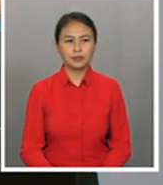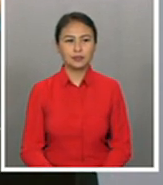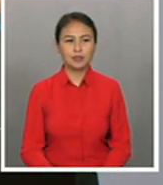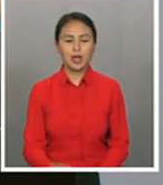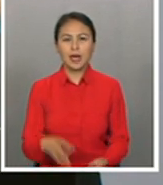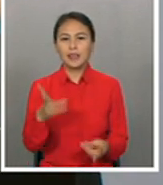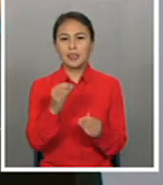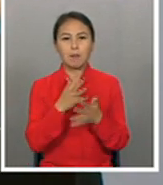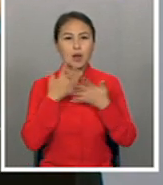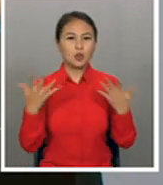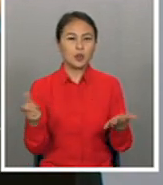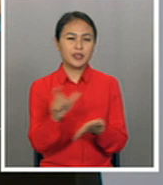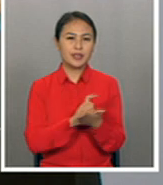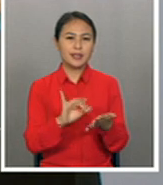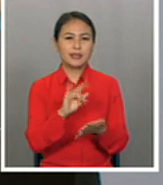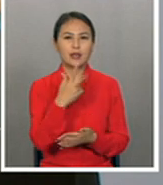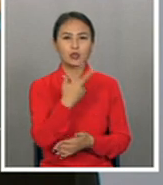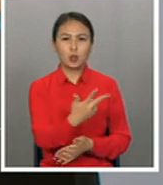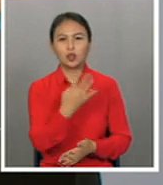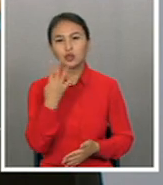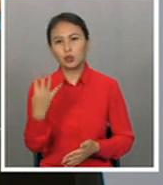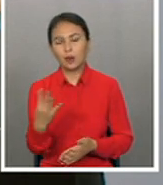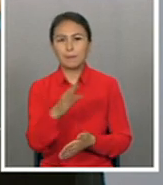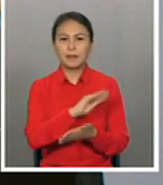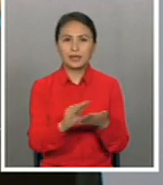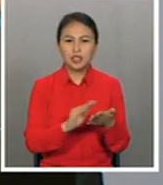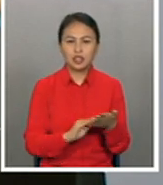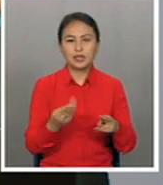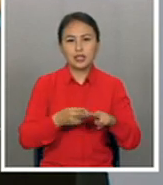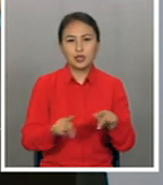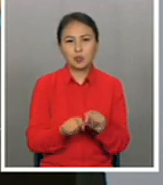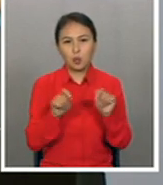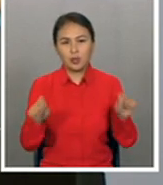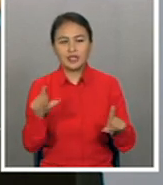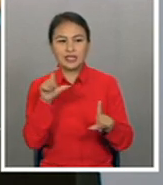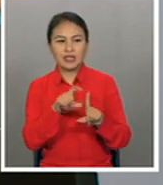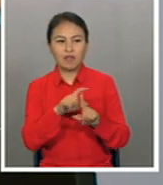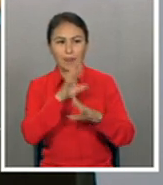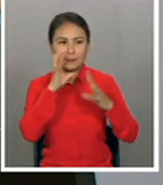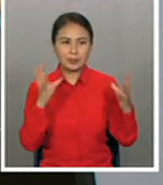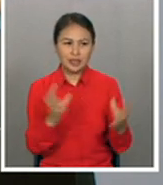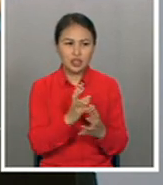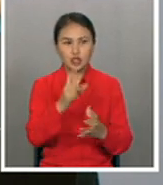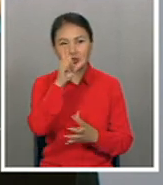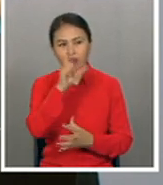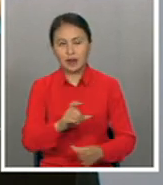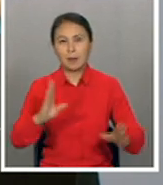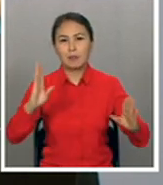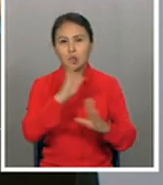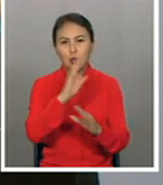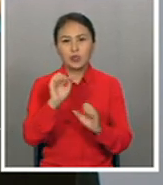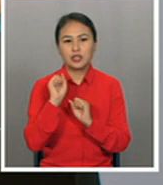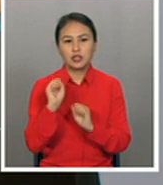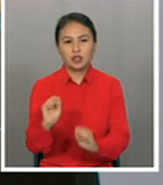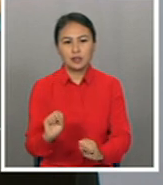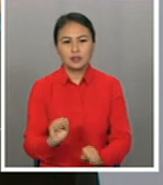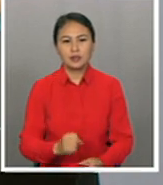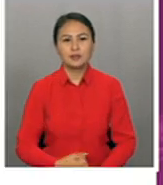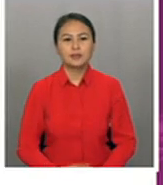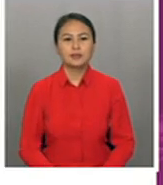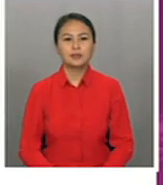небольшим текстом из 3-4 предложений, используя слова «беречь», «человек», «природа»,